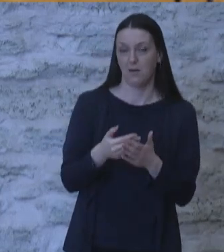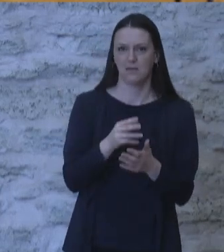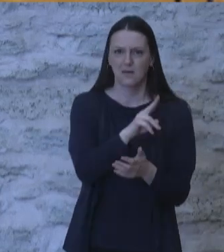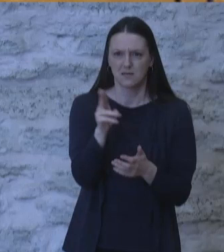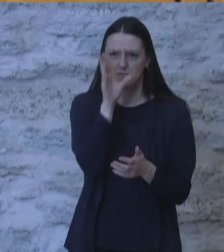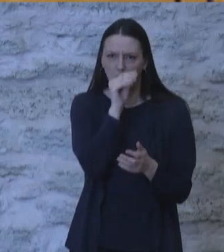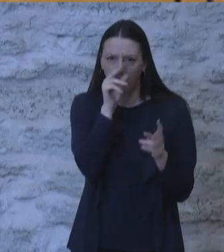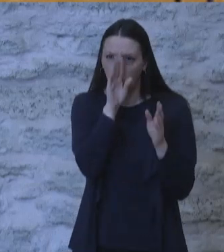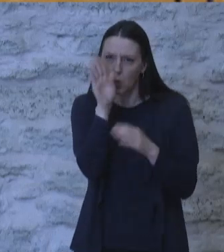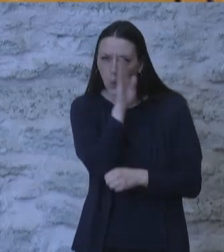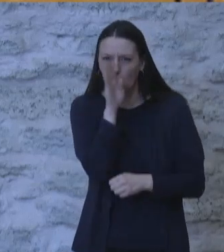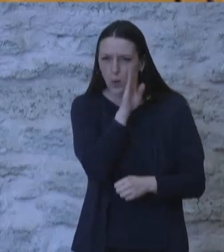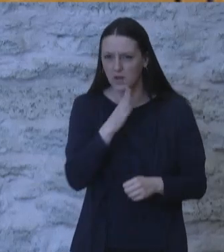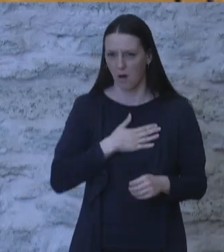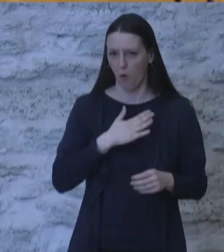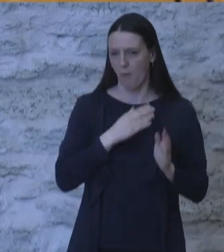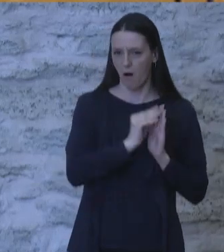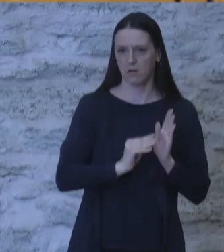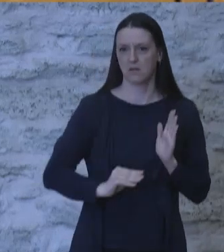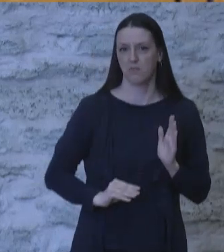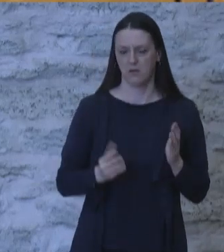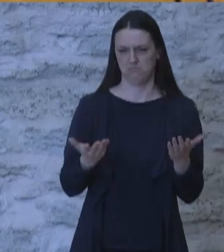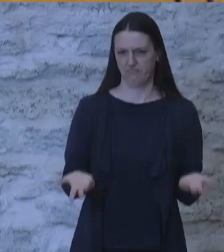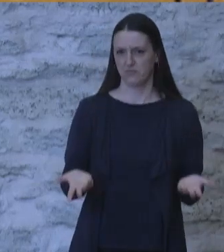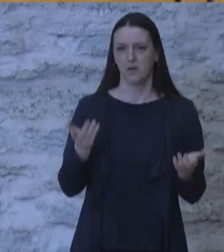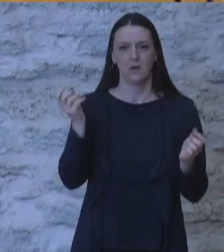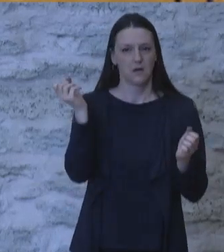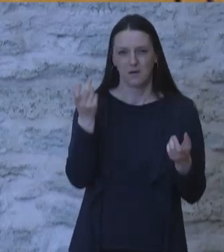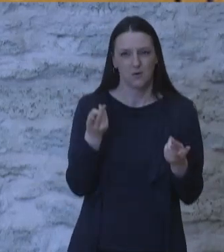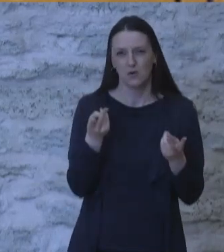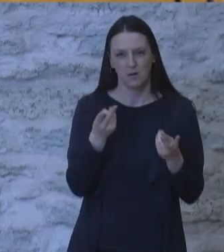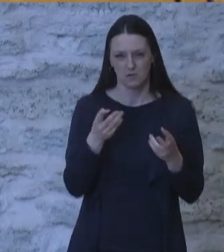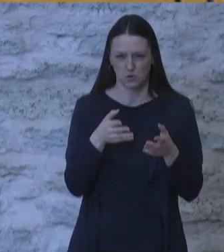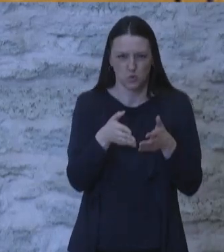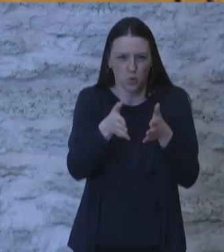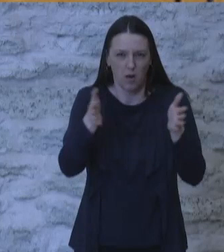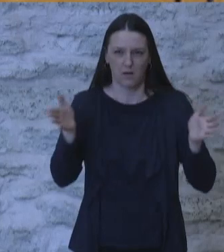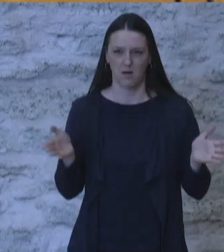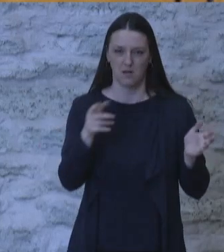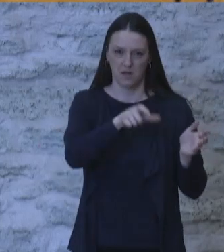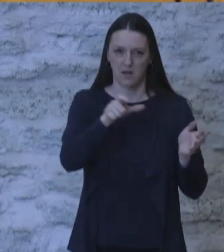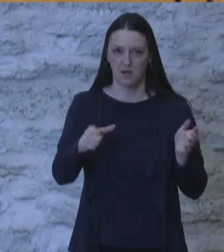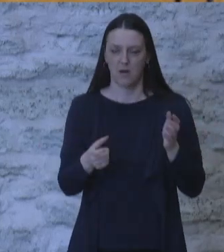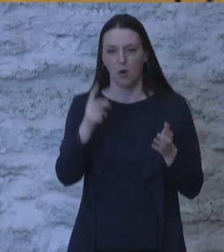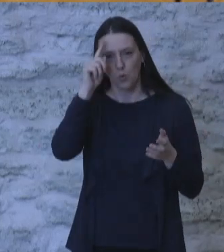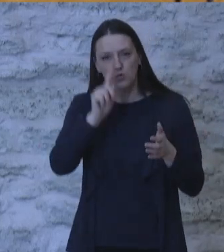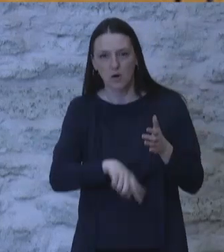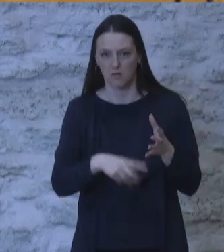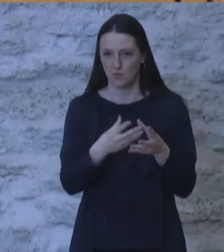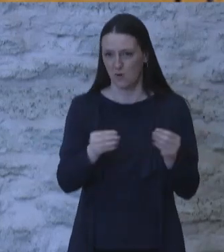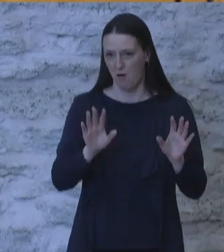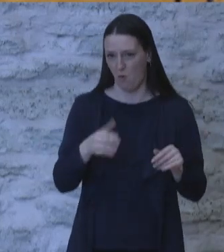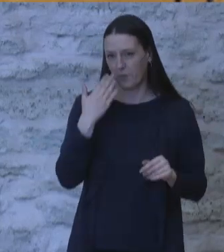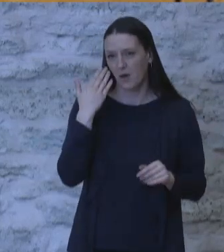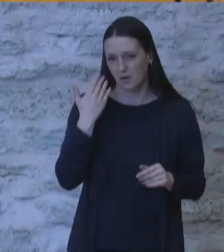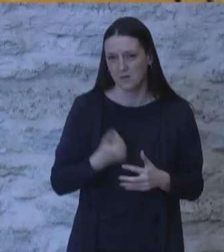informatsioonidele ligi saab ja selle liigne laiendamine seab ohtuga kodadeke usalduse süsteemi vastu laiemalt. Ja mul on ka